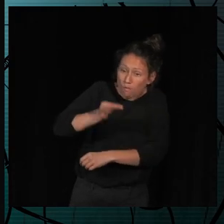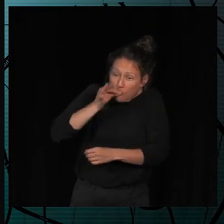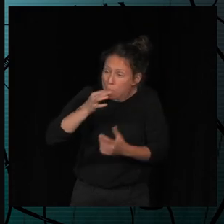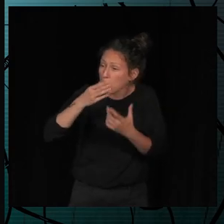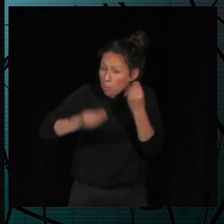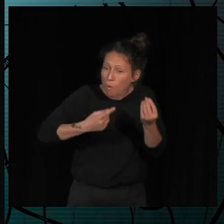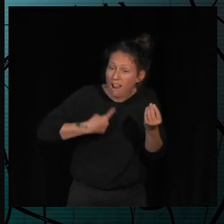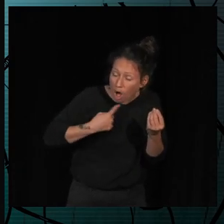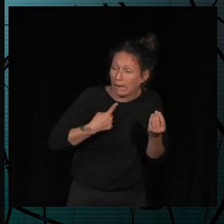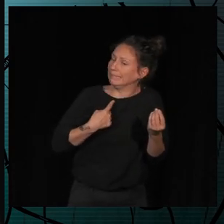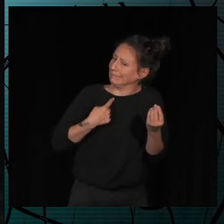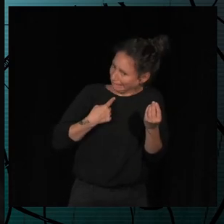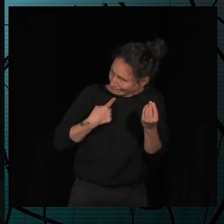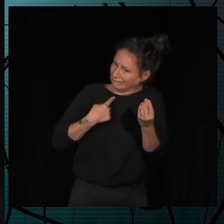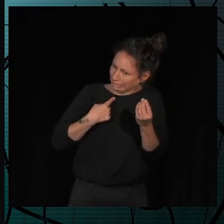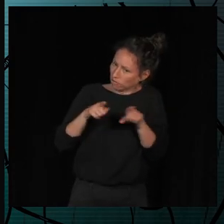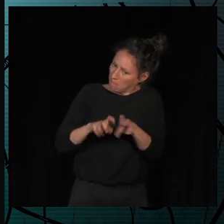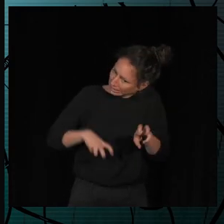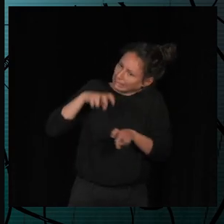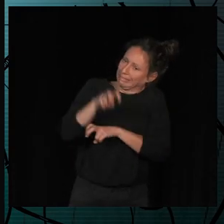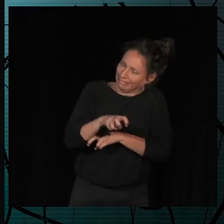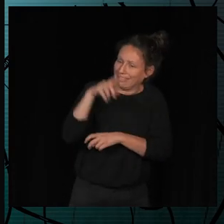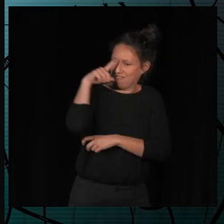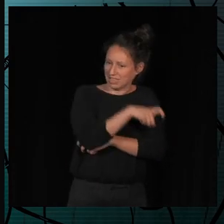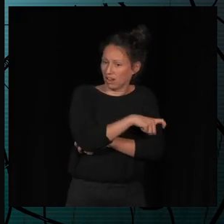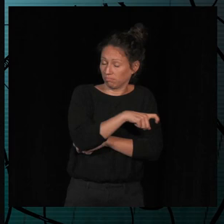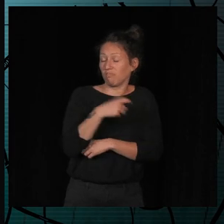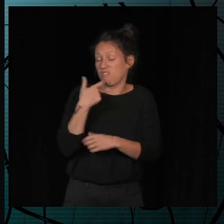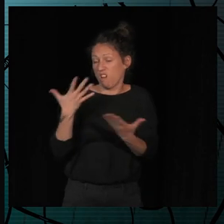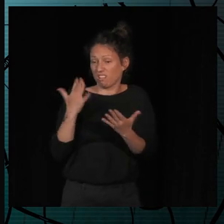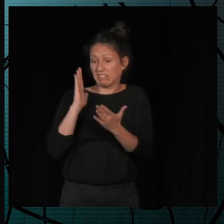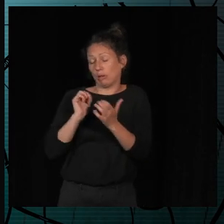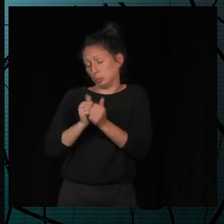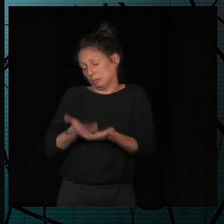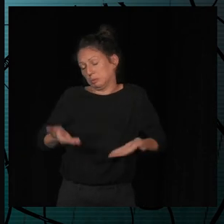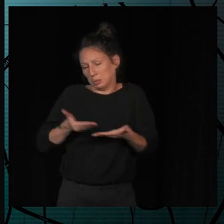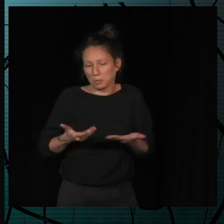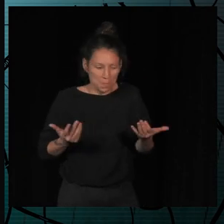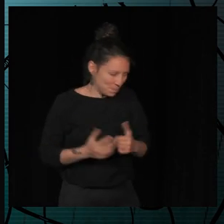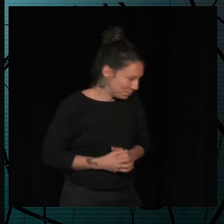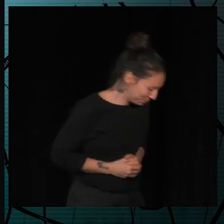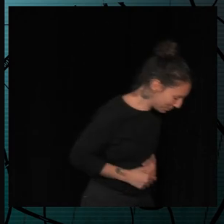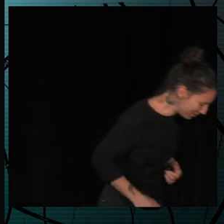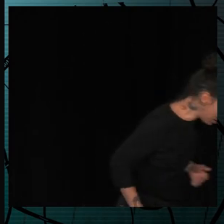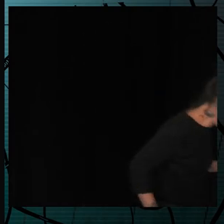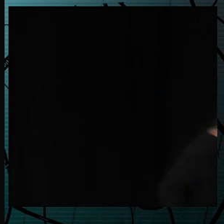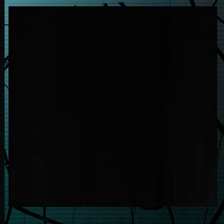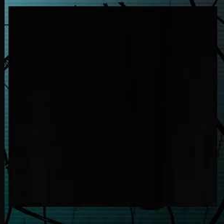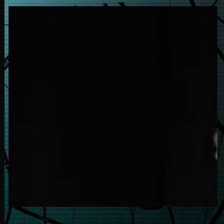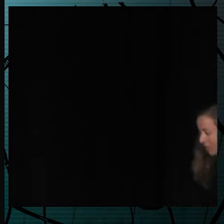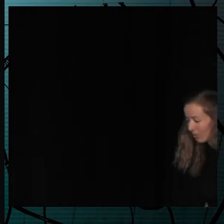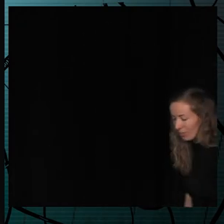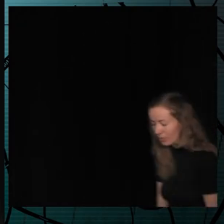beaucoup plus compliqué encore donc voilà ça veut dire que c'est vraiment du cas par cas mais l'addiction au au jeux vidéo chez